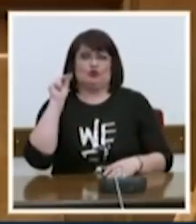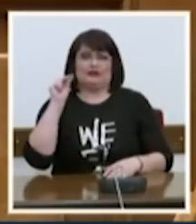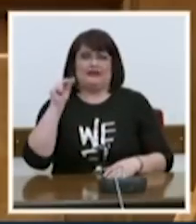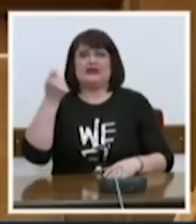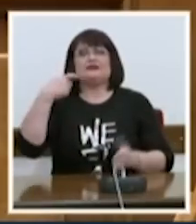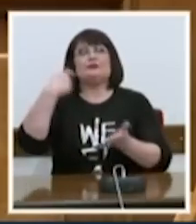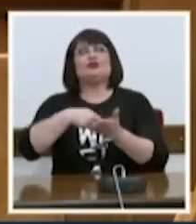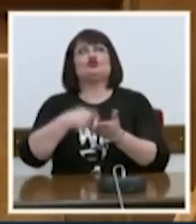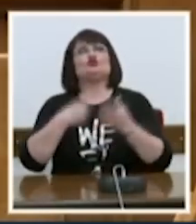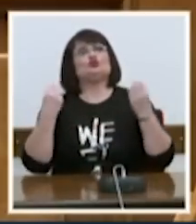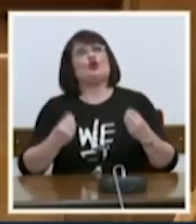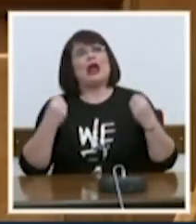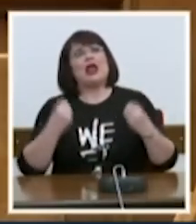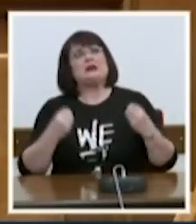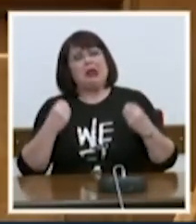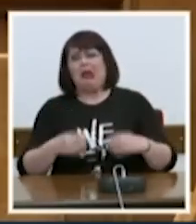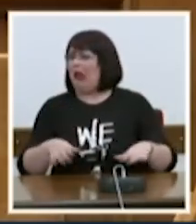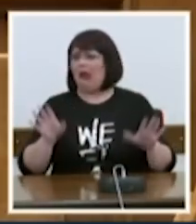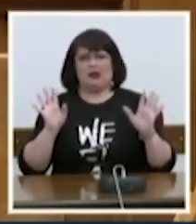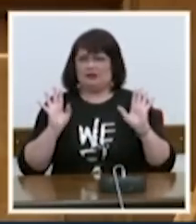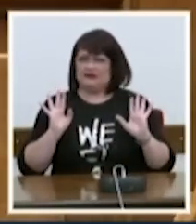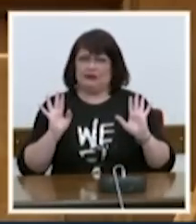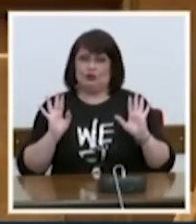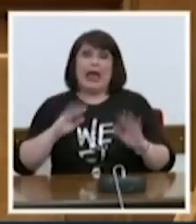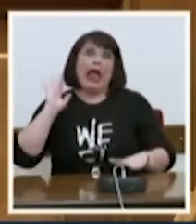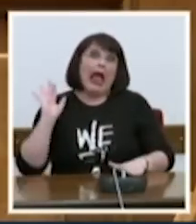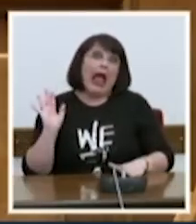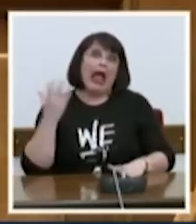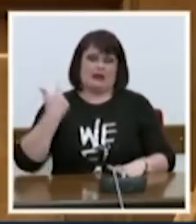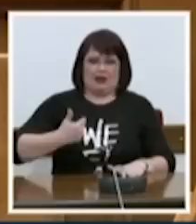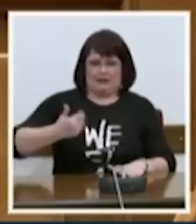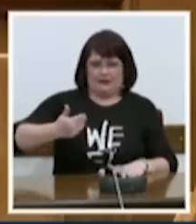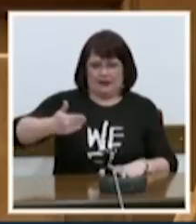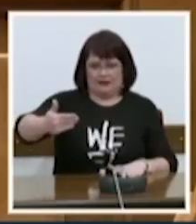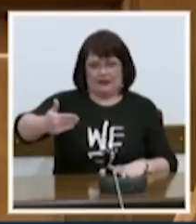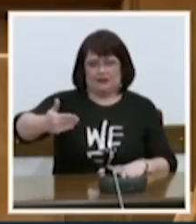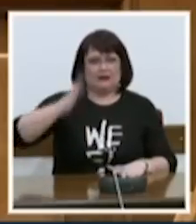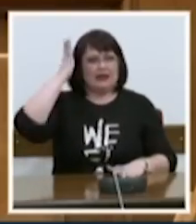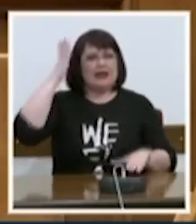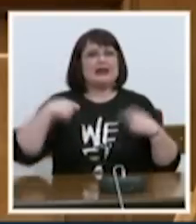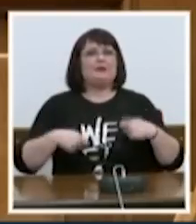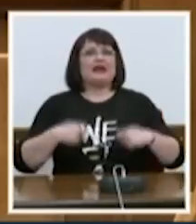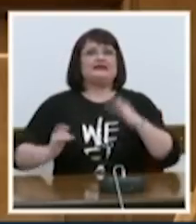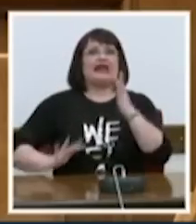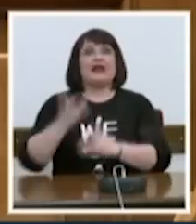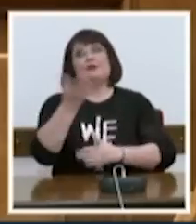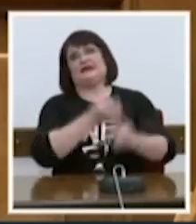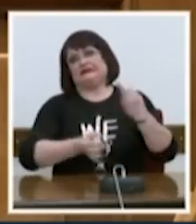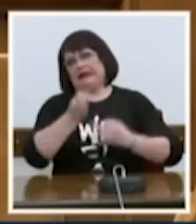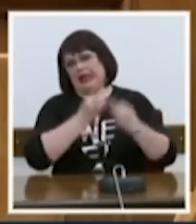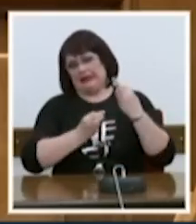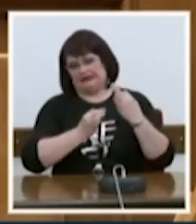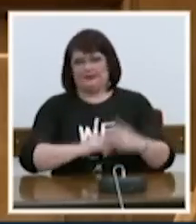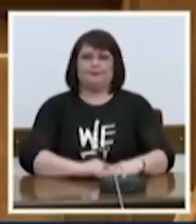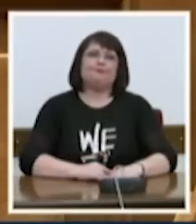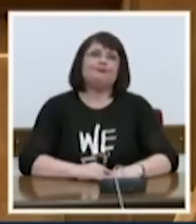ένα εάν. Εάν και εφόσον έρθει αυτή η καπιταλιστική ανάπτυξη. Πώς ορίζονται